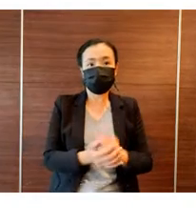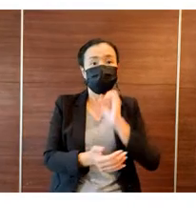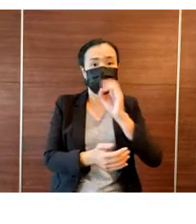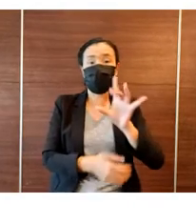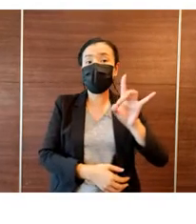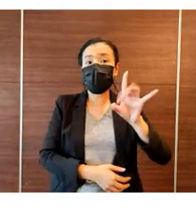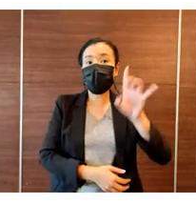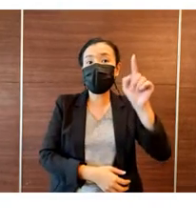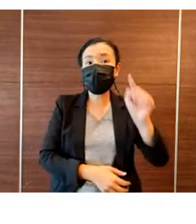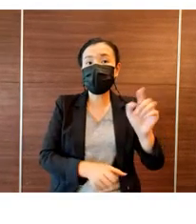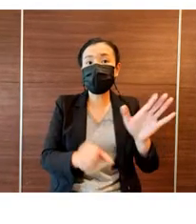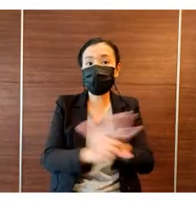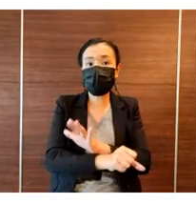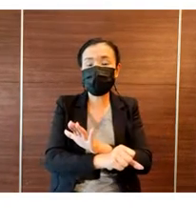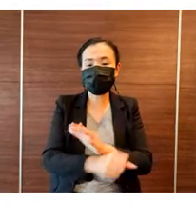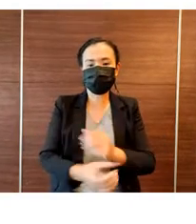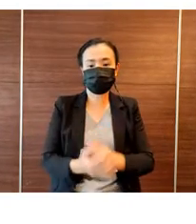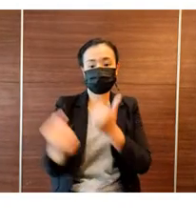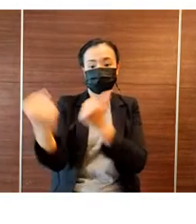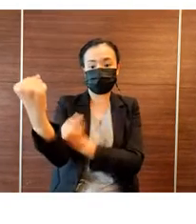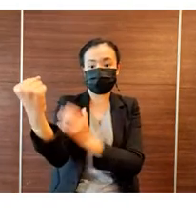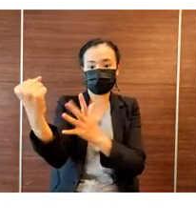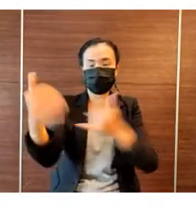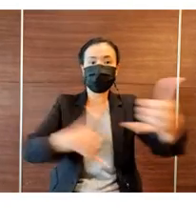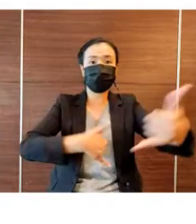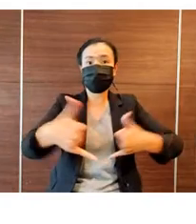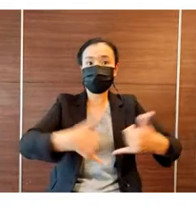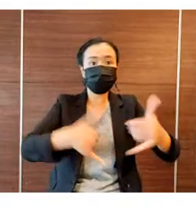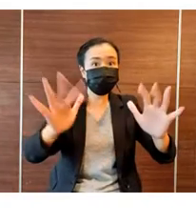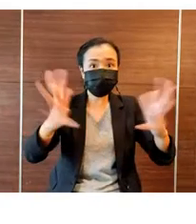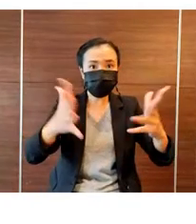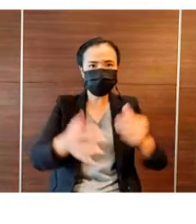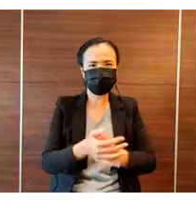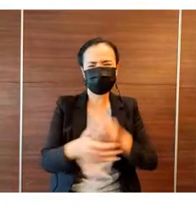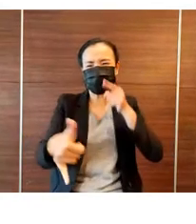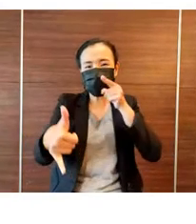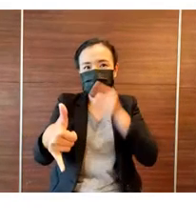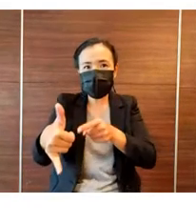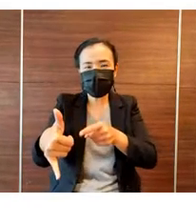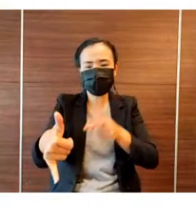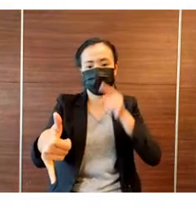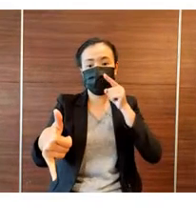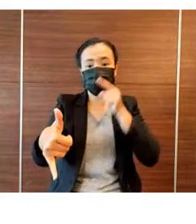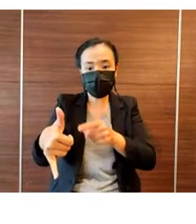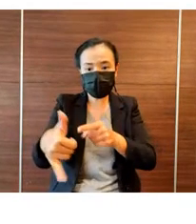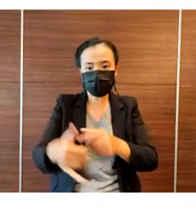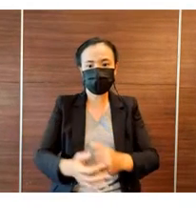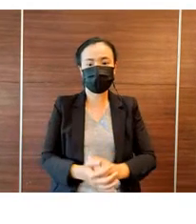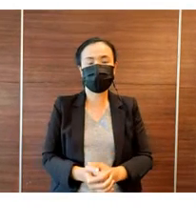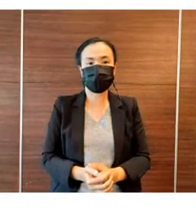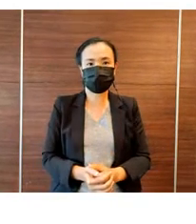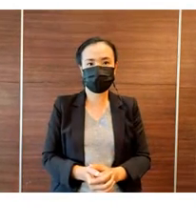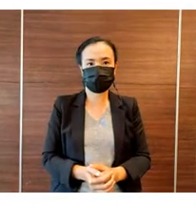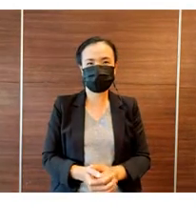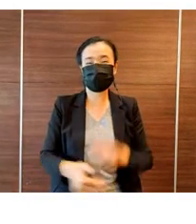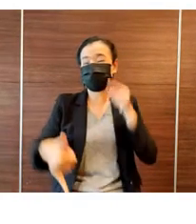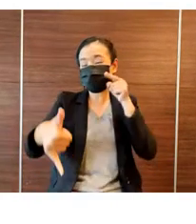ว่าเราเป็น 100% ดัดฟรีจะไม่มีคนมาใช้มันคือการตีตราซึ่ง